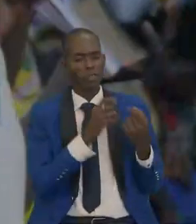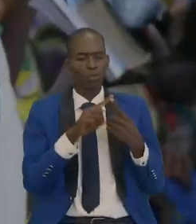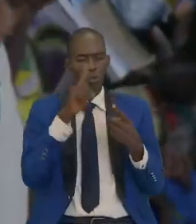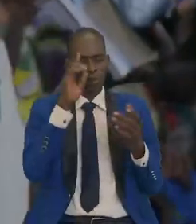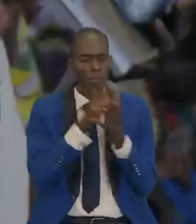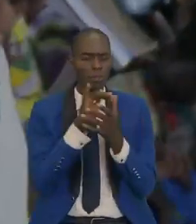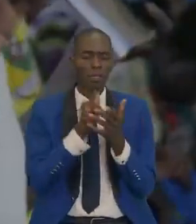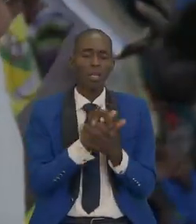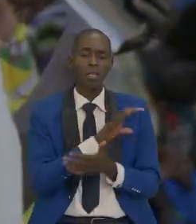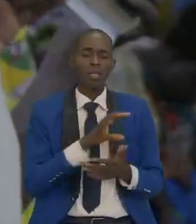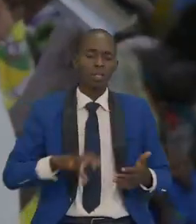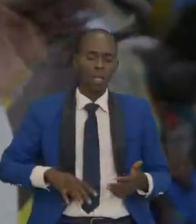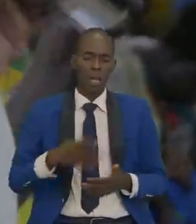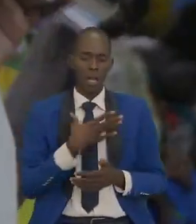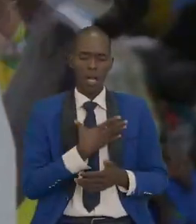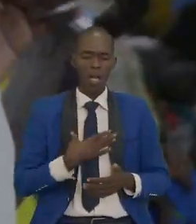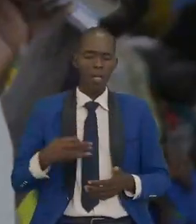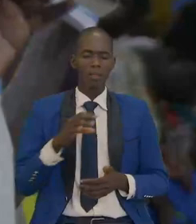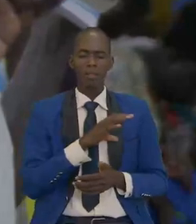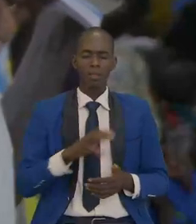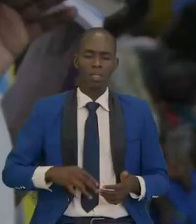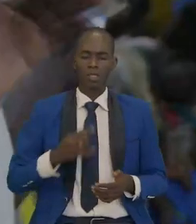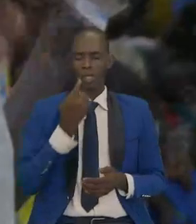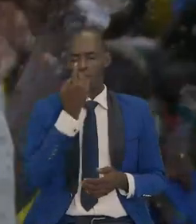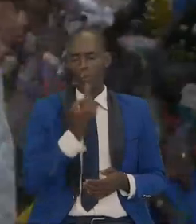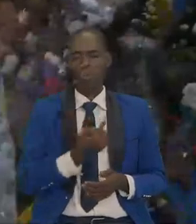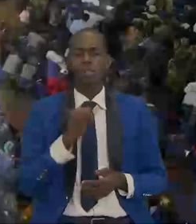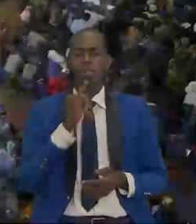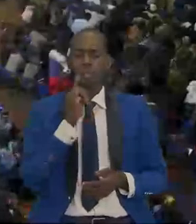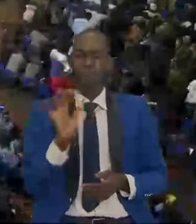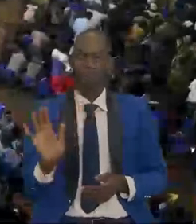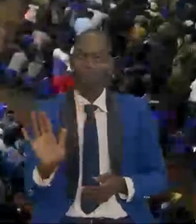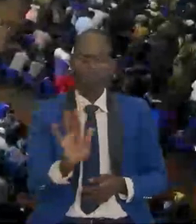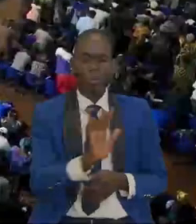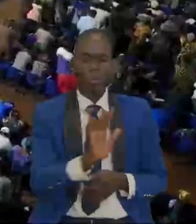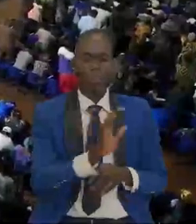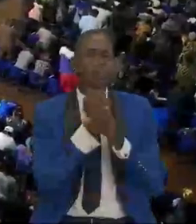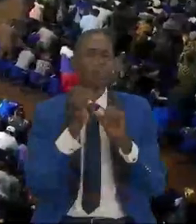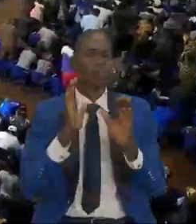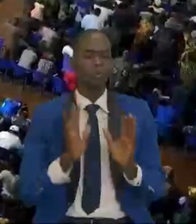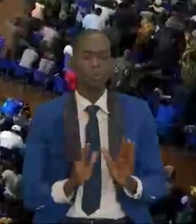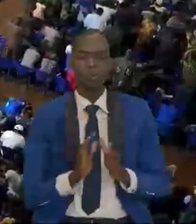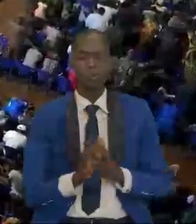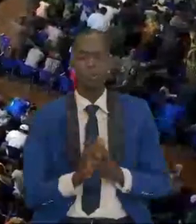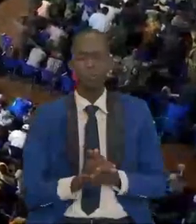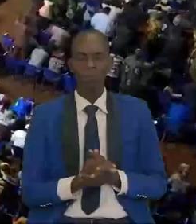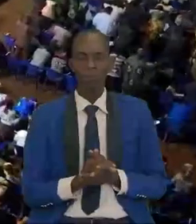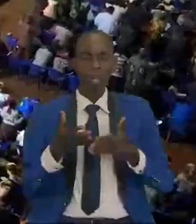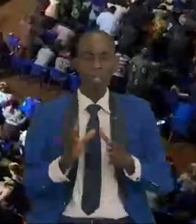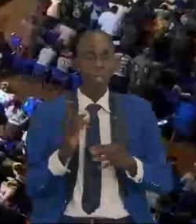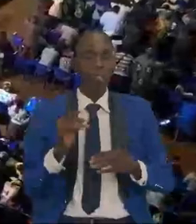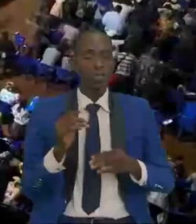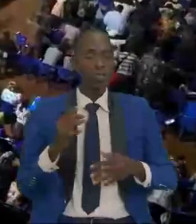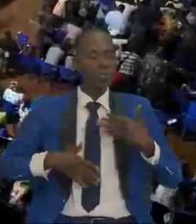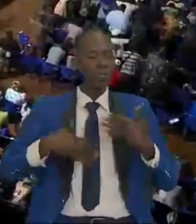Accorde-leur la foi pour croire que Christ et Christ seul est leur sauveur.